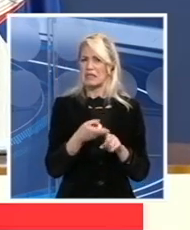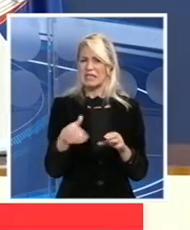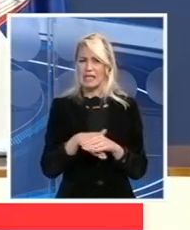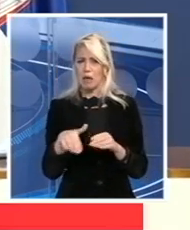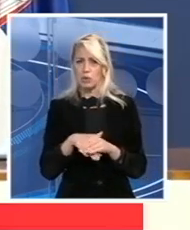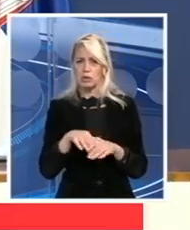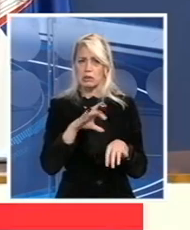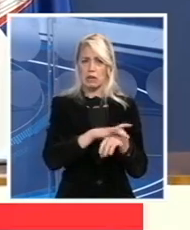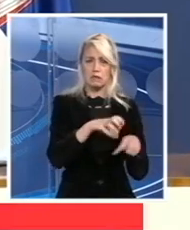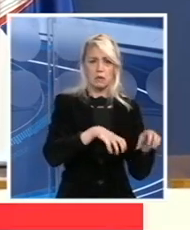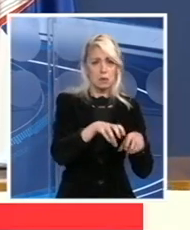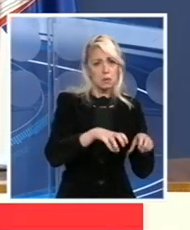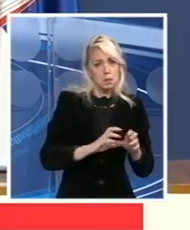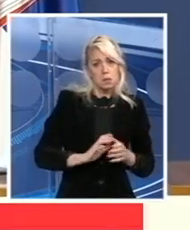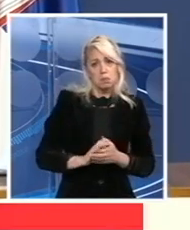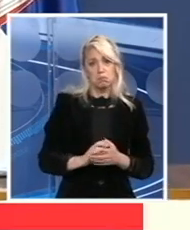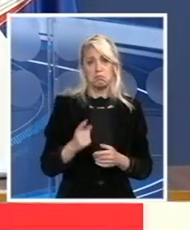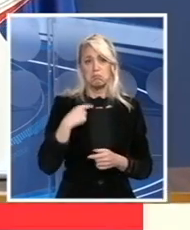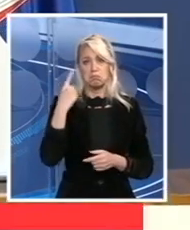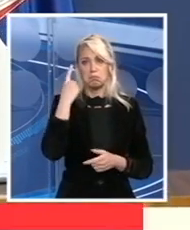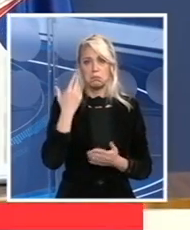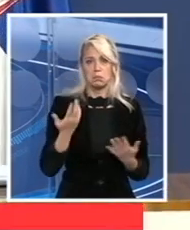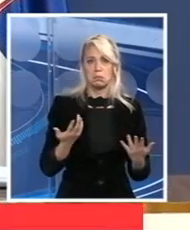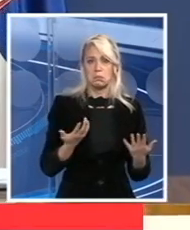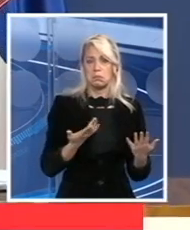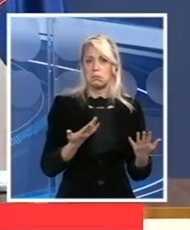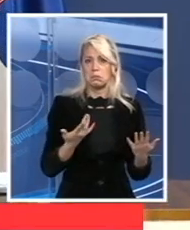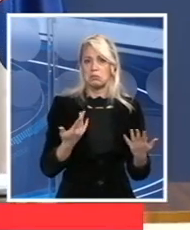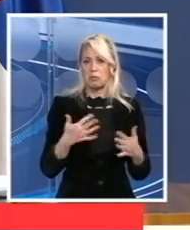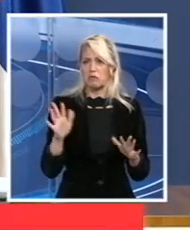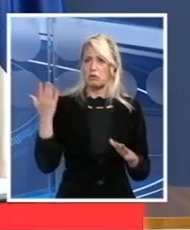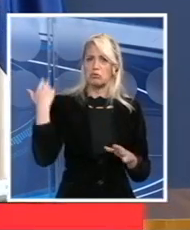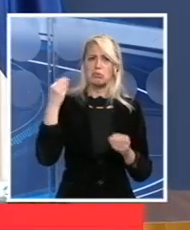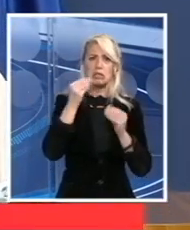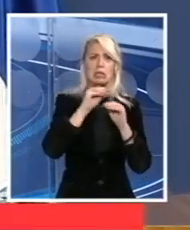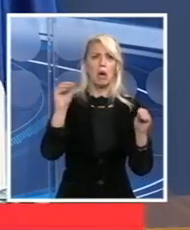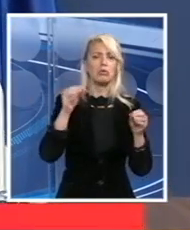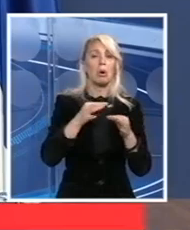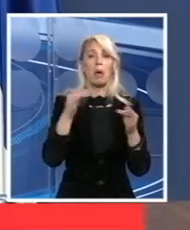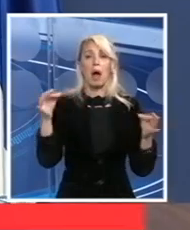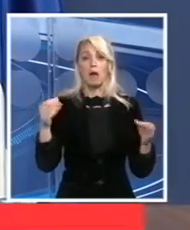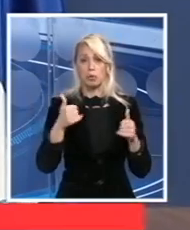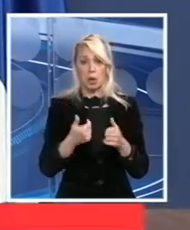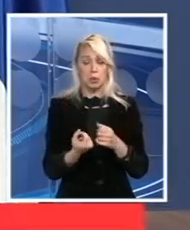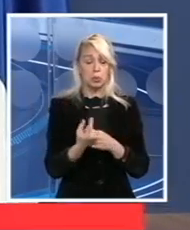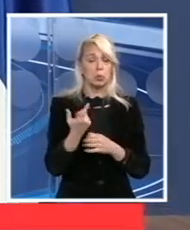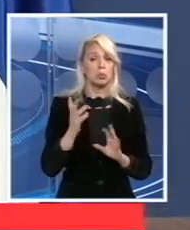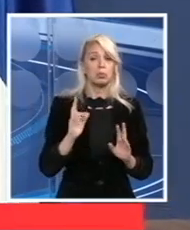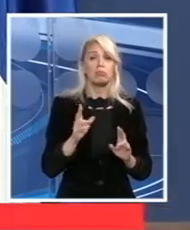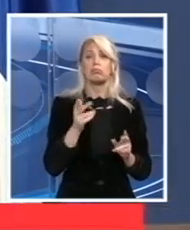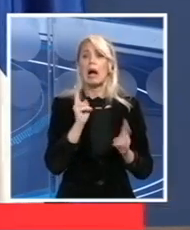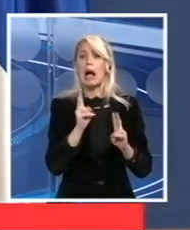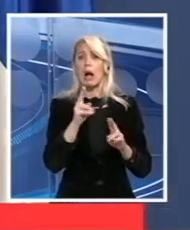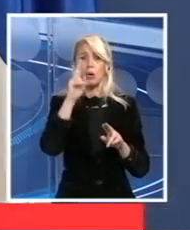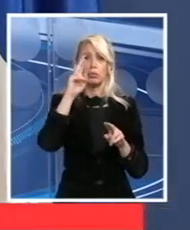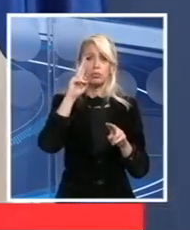zdravstvenih radnika. Znam isto brojke koje su bile saopštavane u javnosti, a kako je to odlučivano,